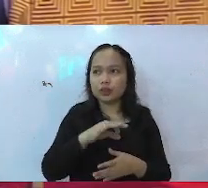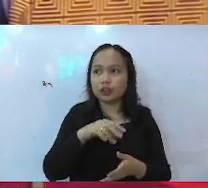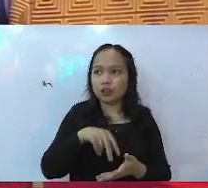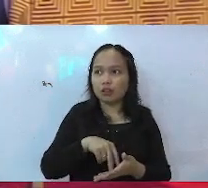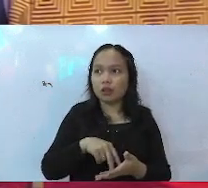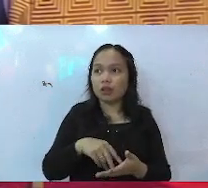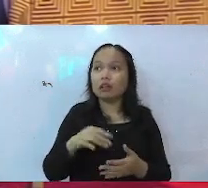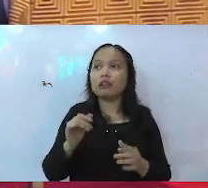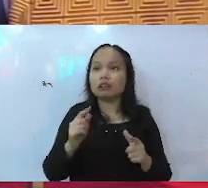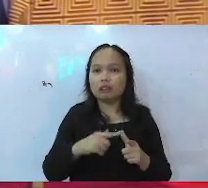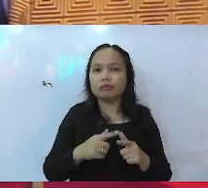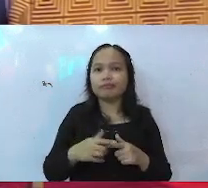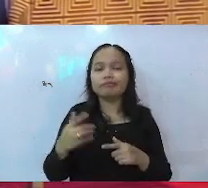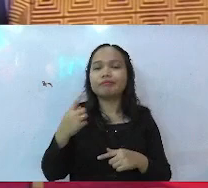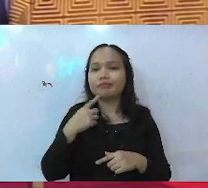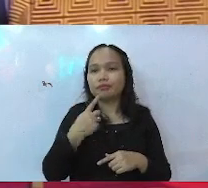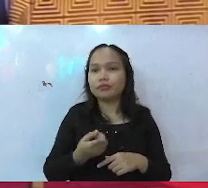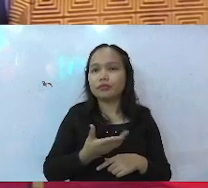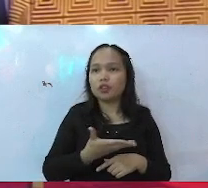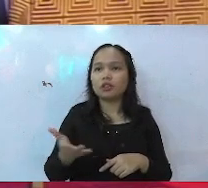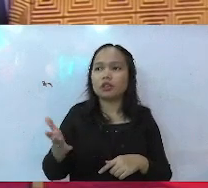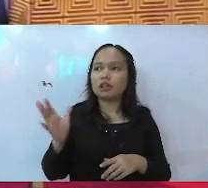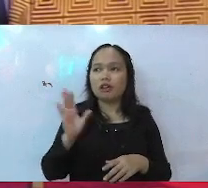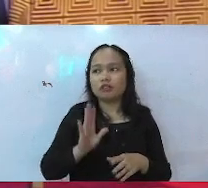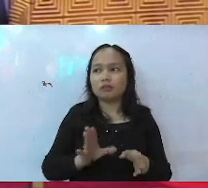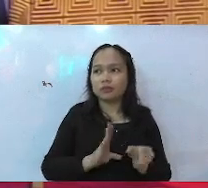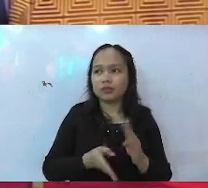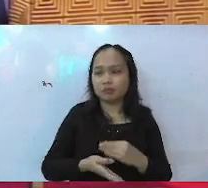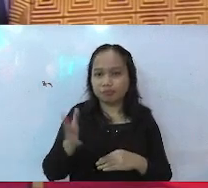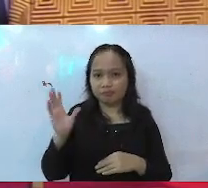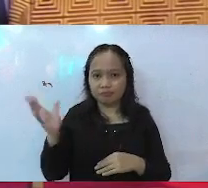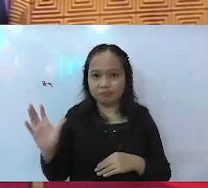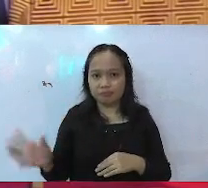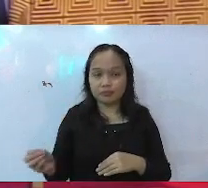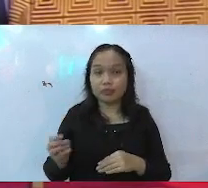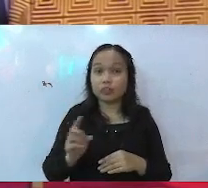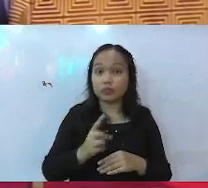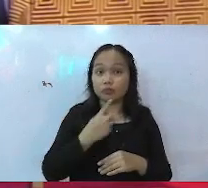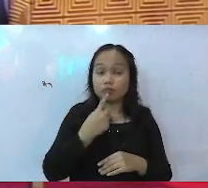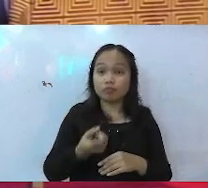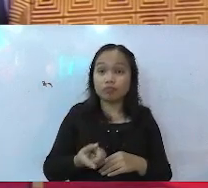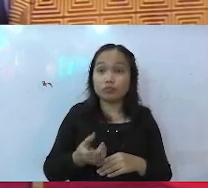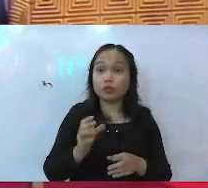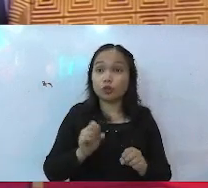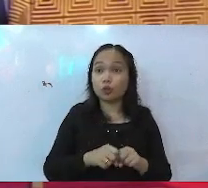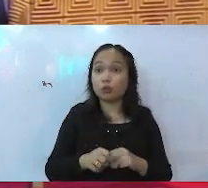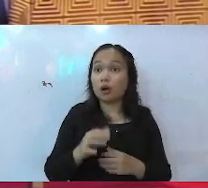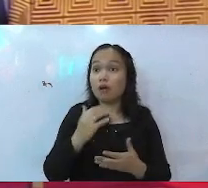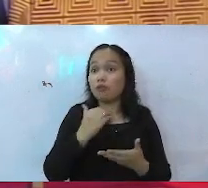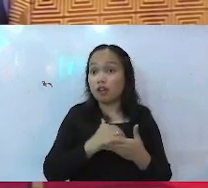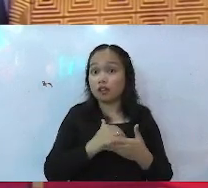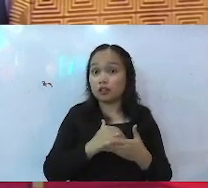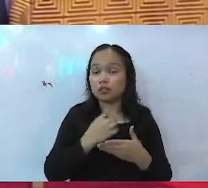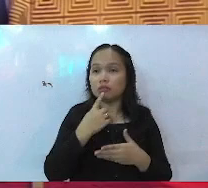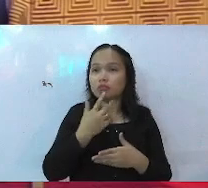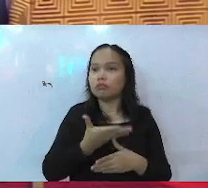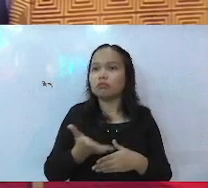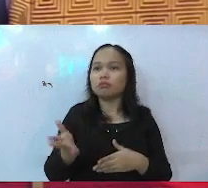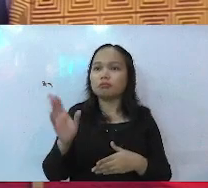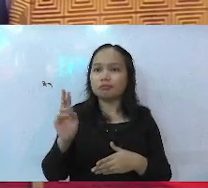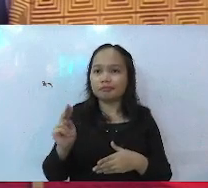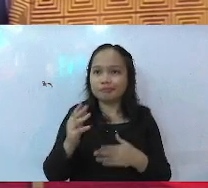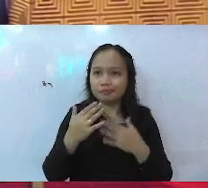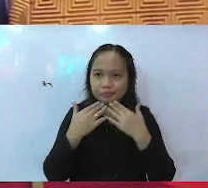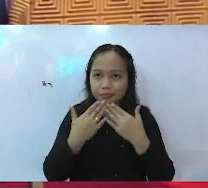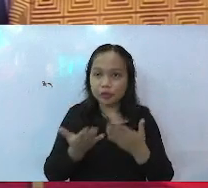asahan niyo na never kayo magiging standout pero para maiwasan yan tandaan mo kung nagpasalamat ka na you are